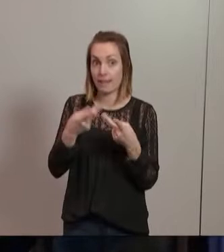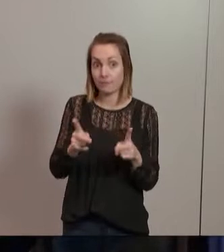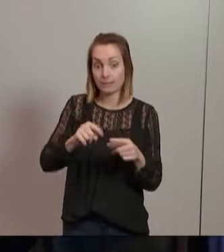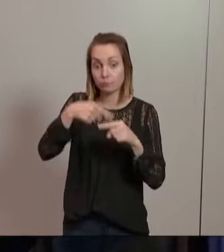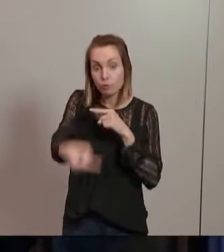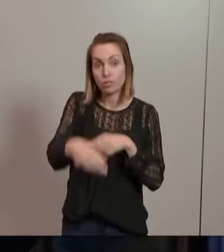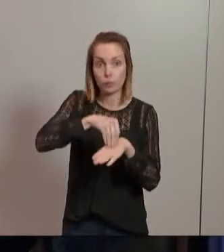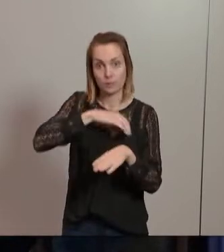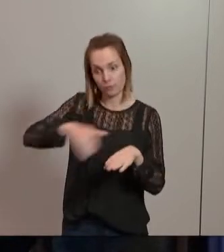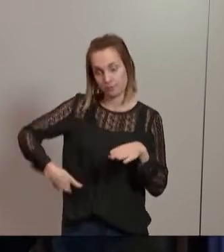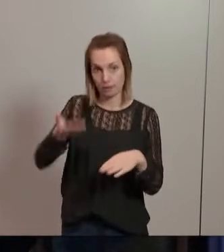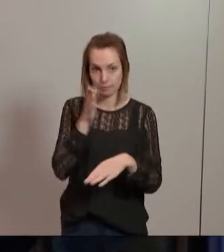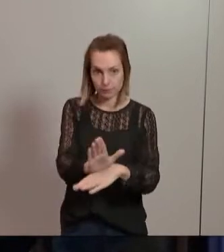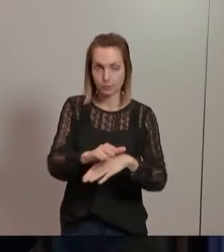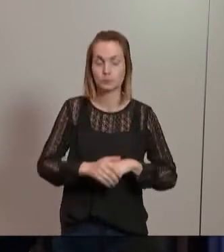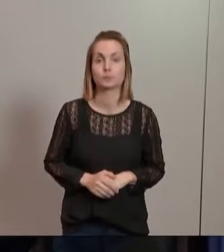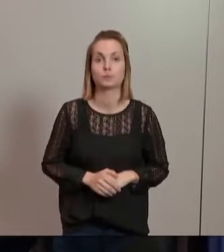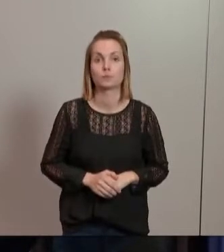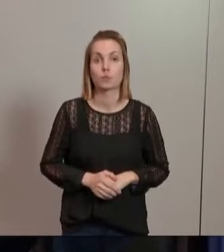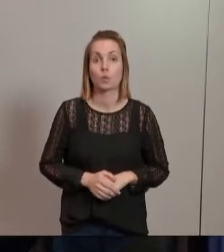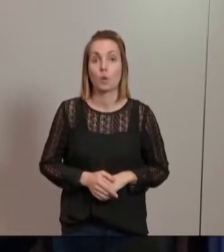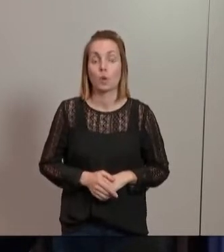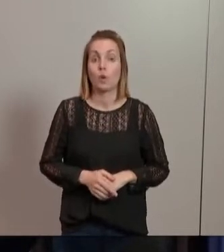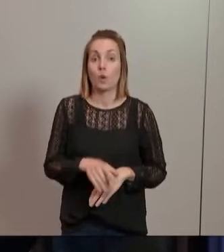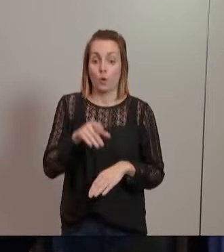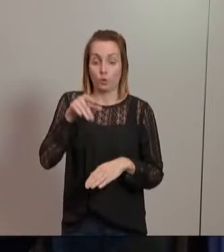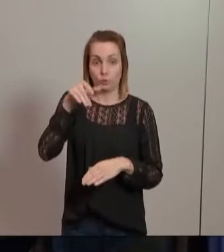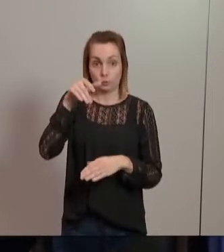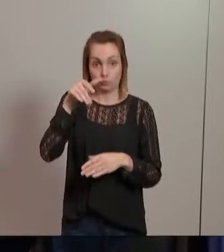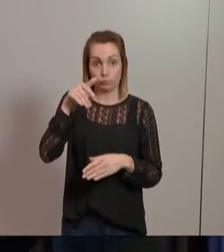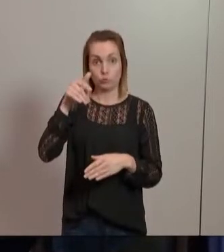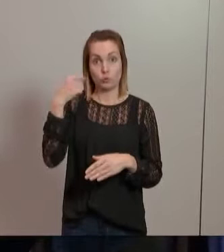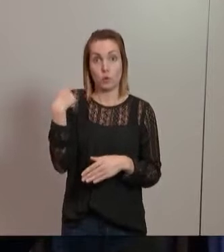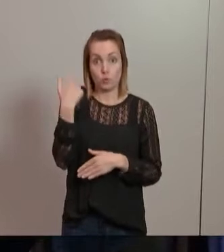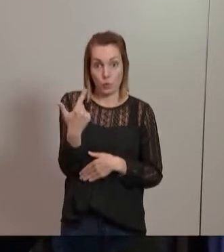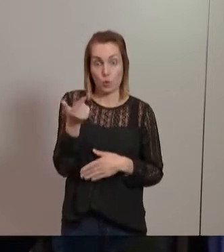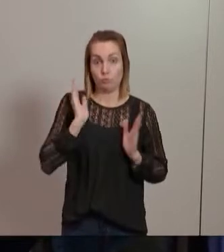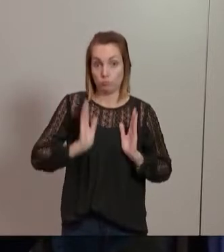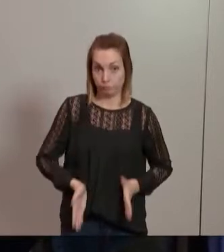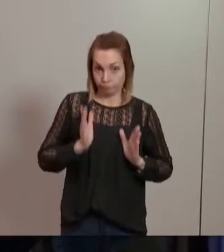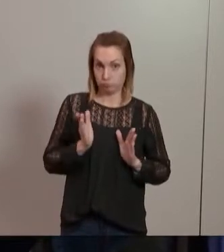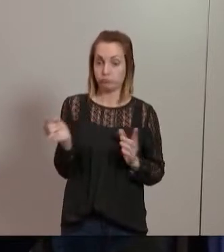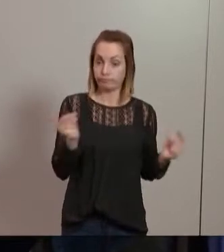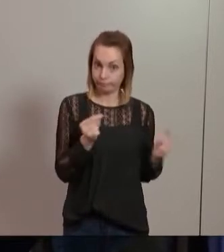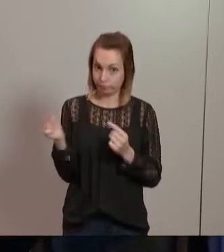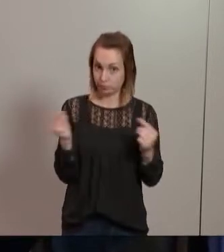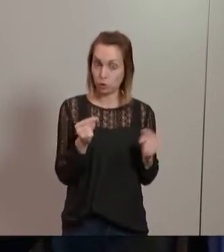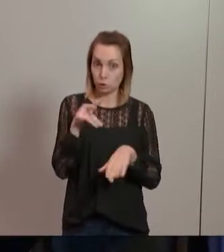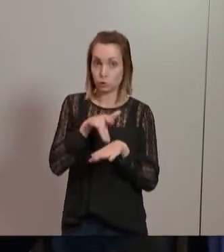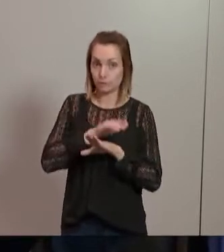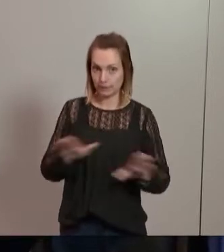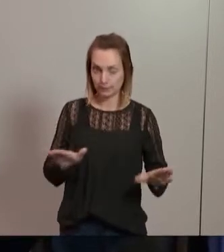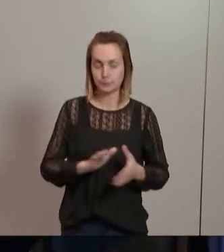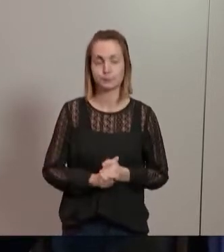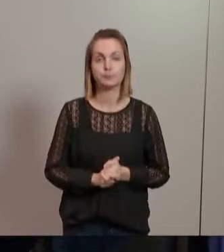conseil municipal. Nous acterons donc à l'issue de cette délibération que ce débat a bien eu lieu.